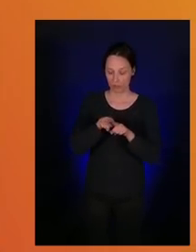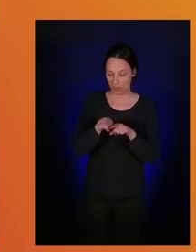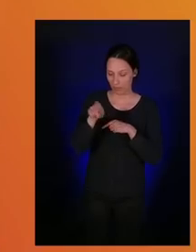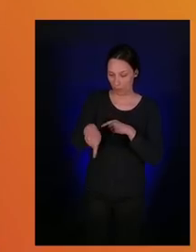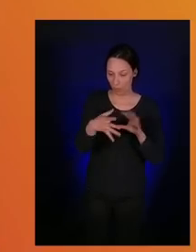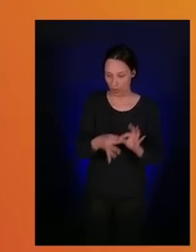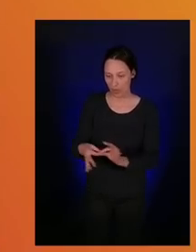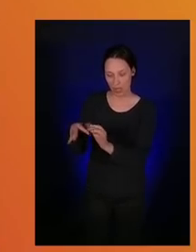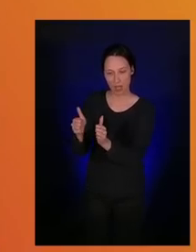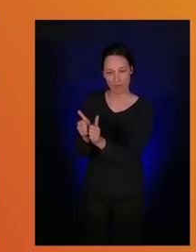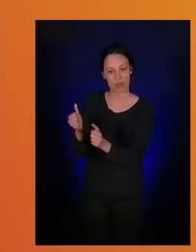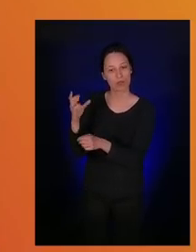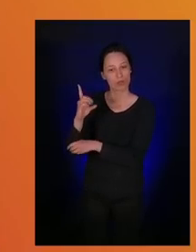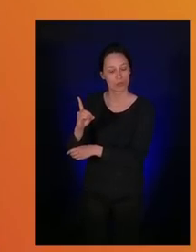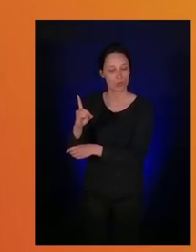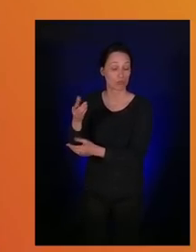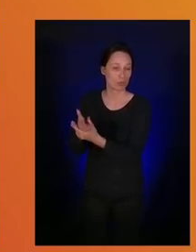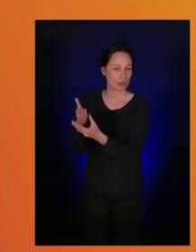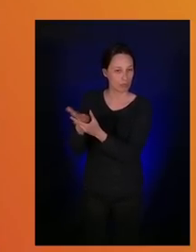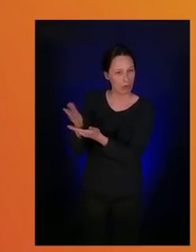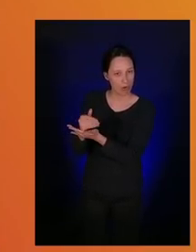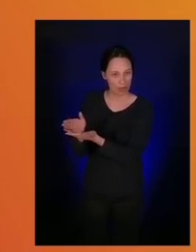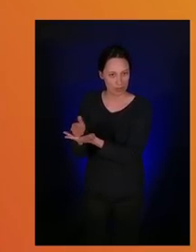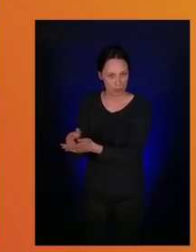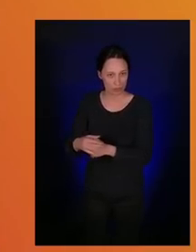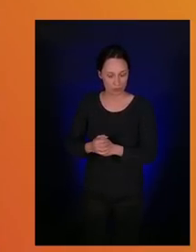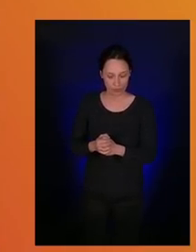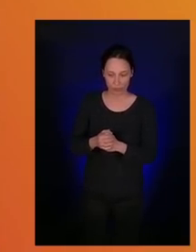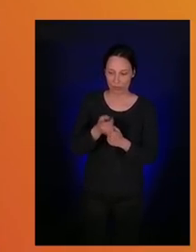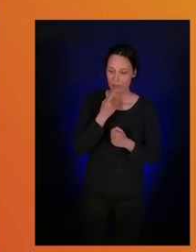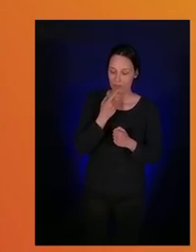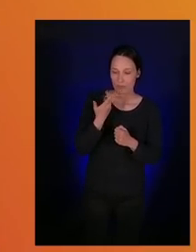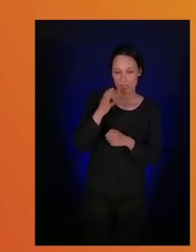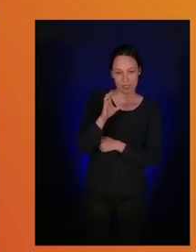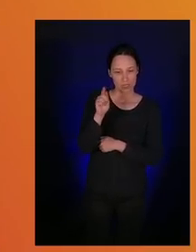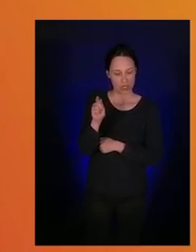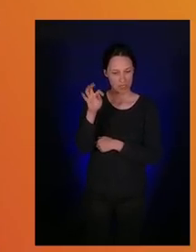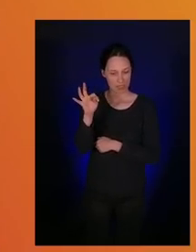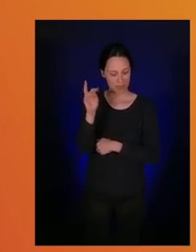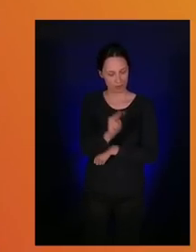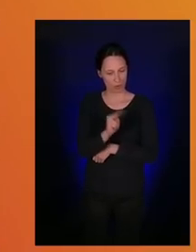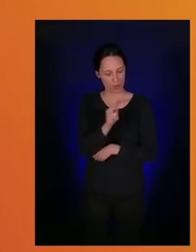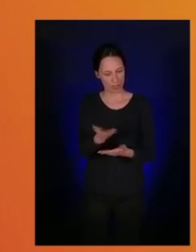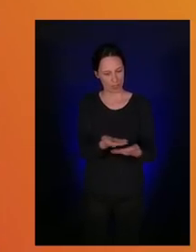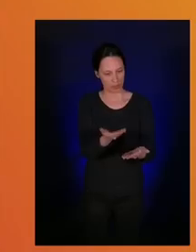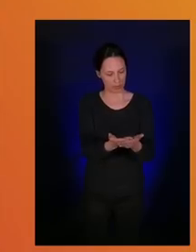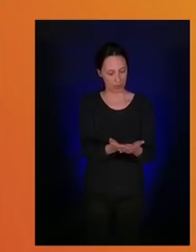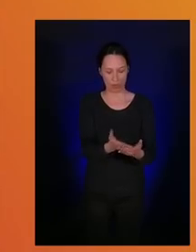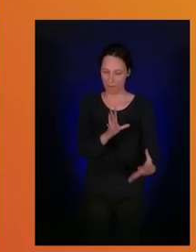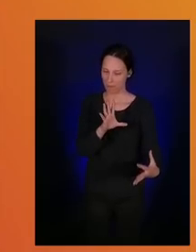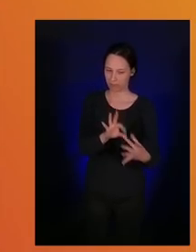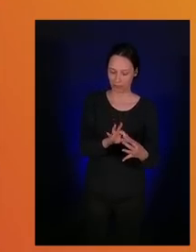d'orientation. Il s'agit pour la CGT de se retrouver en phase avec la réalité de la précarité, de la jeunesse,